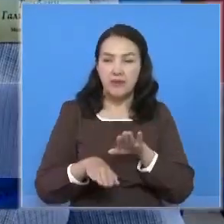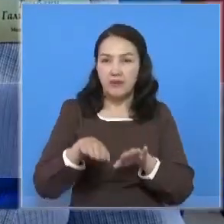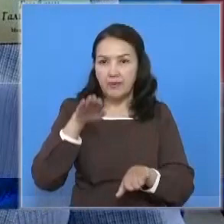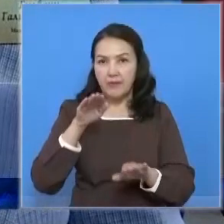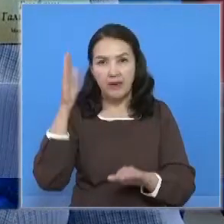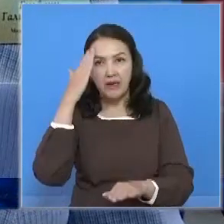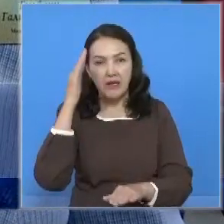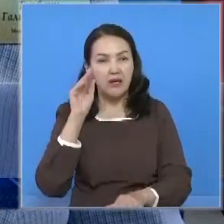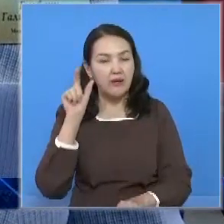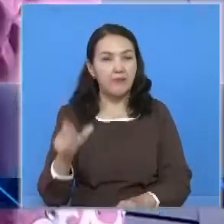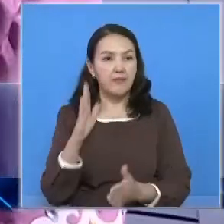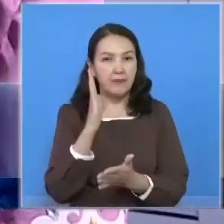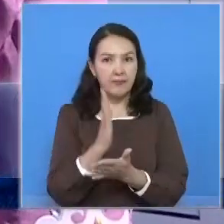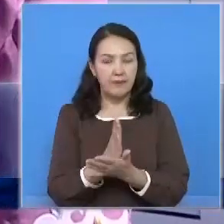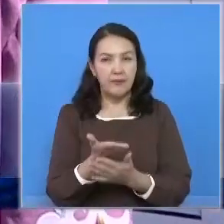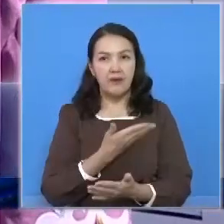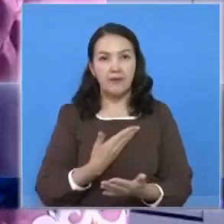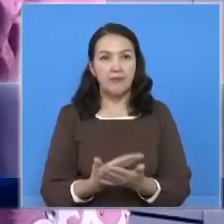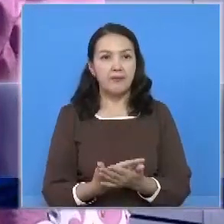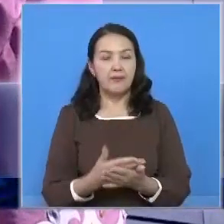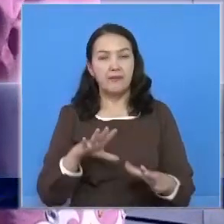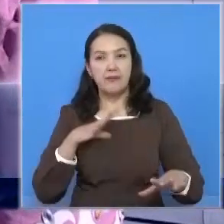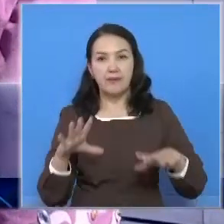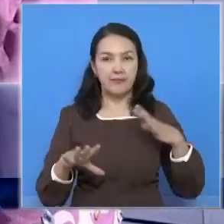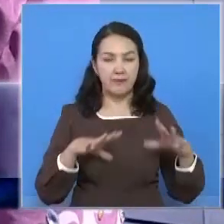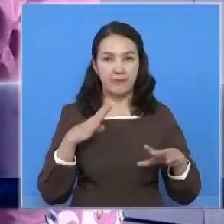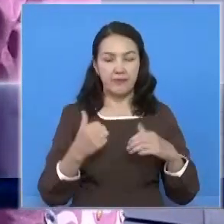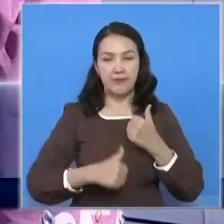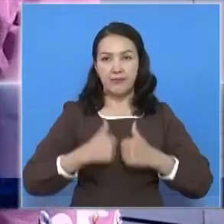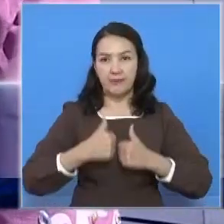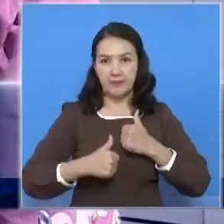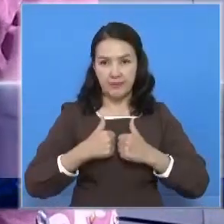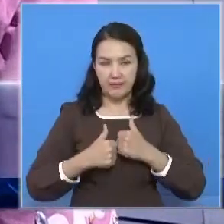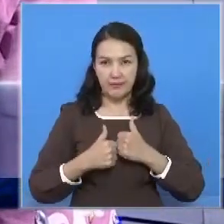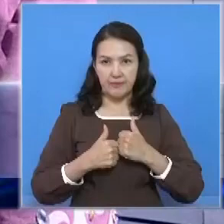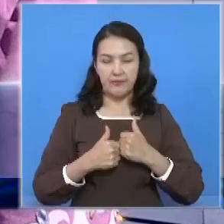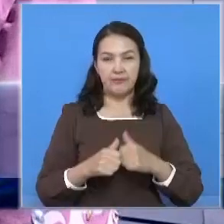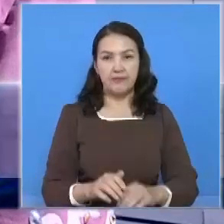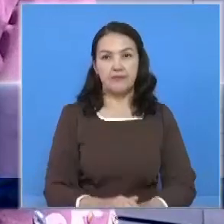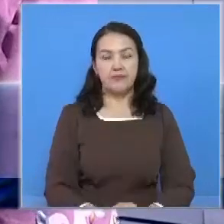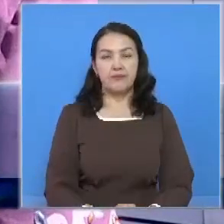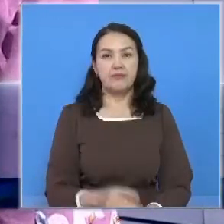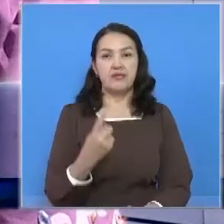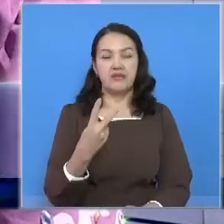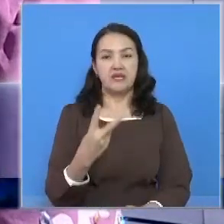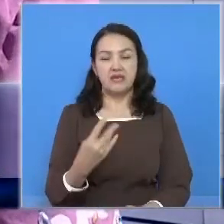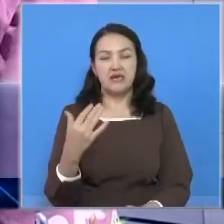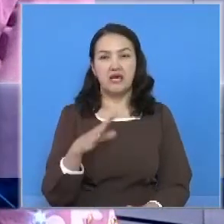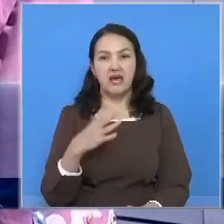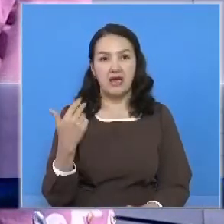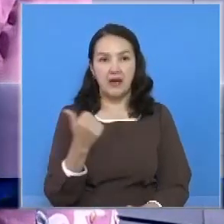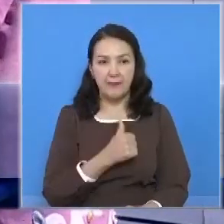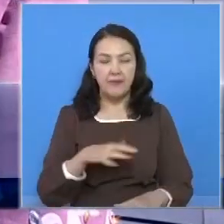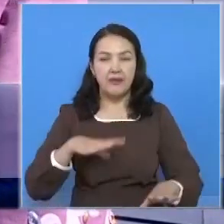жатқан талантты шәкірттер де бар. Біз осы конкурсқа 2 апта